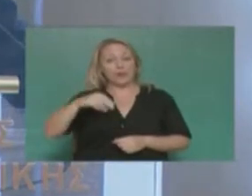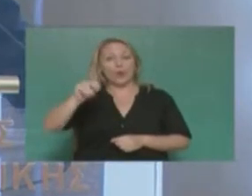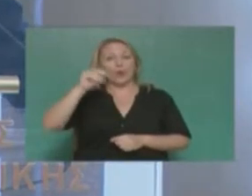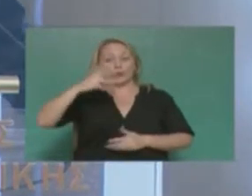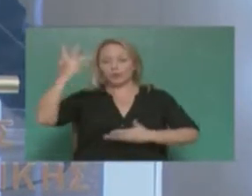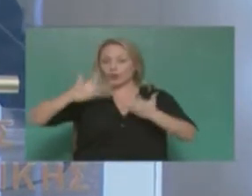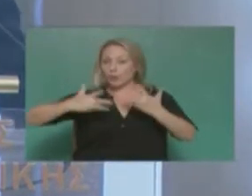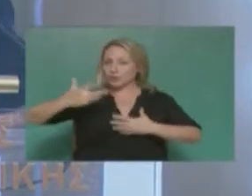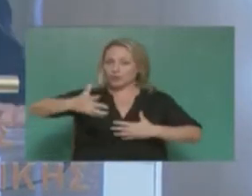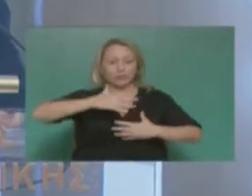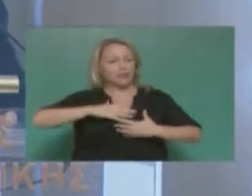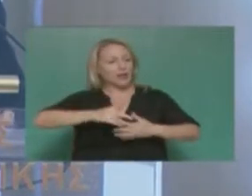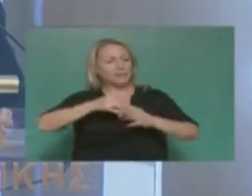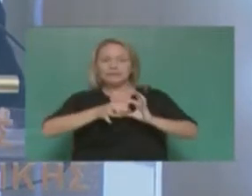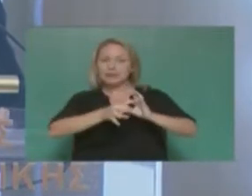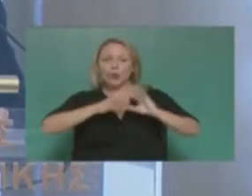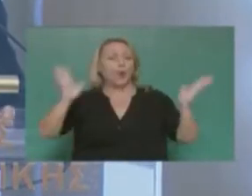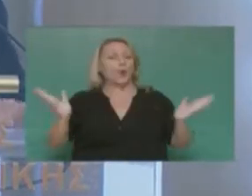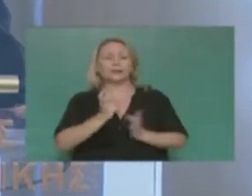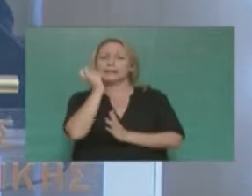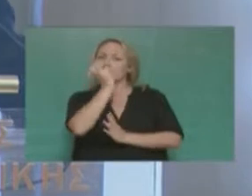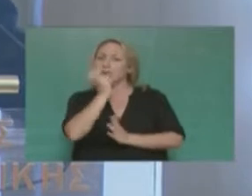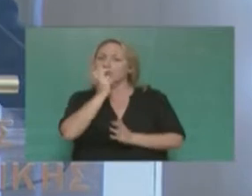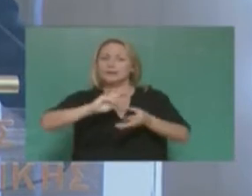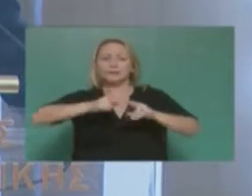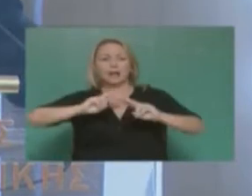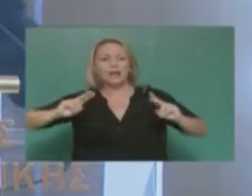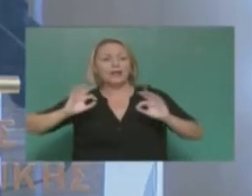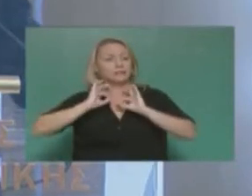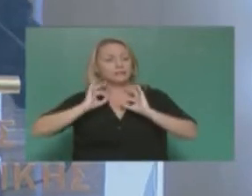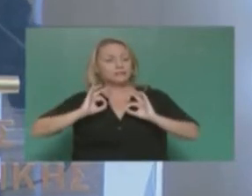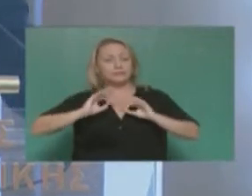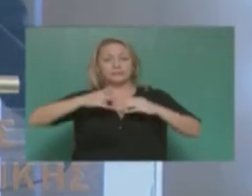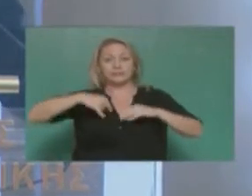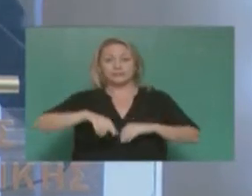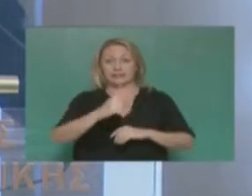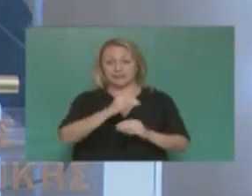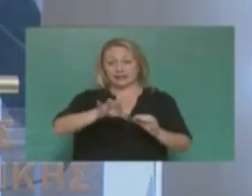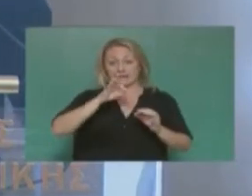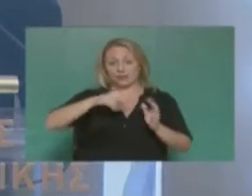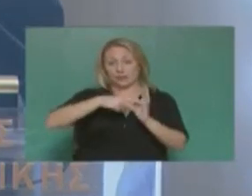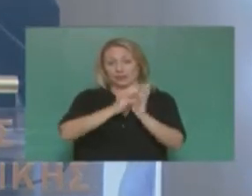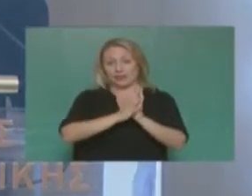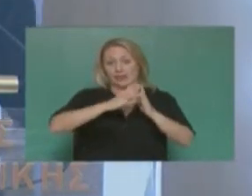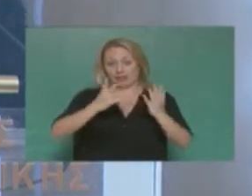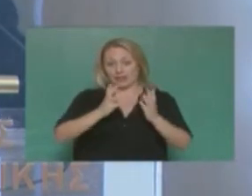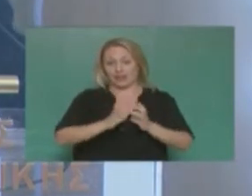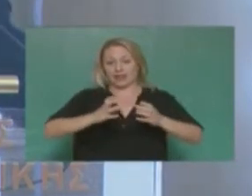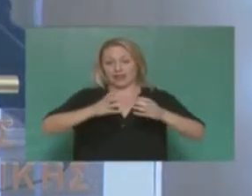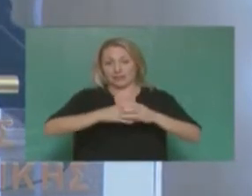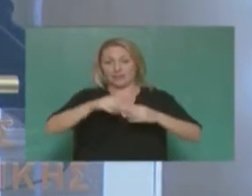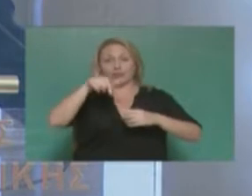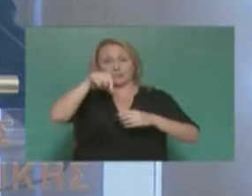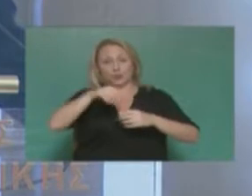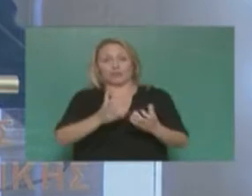για συνεργασία και παροχή όλων των απαραίτητων στοιχείων και διευκρινήσεων, αυτοί από την 1η Σεπτεμβρίου του 2019, ημερομηνή